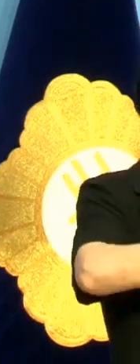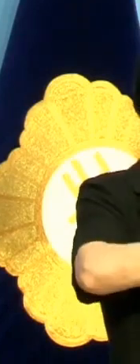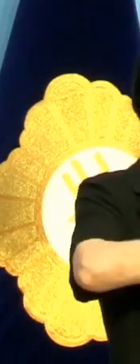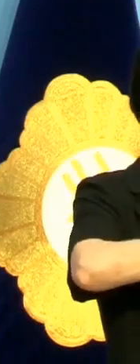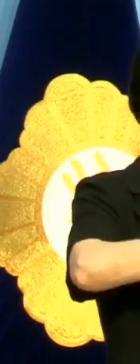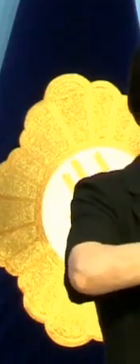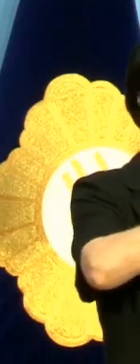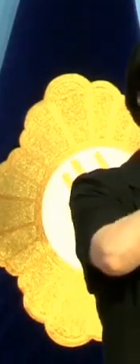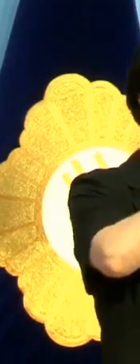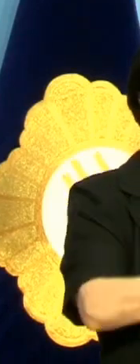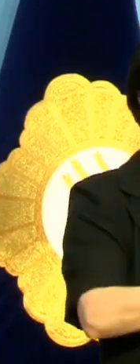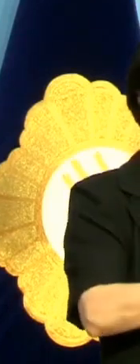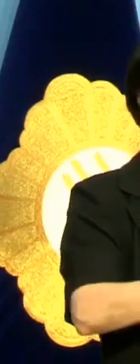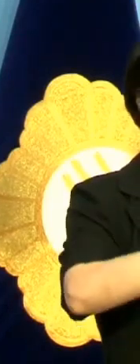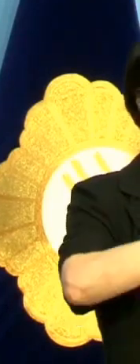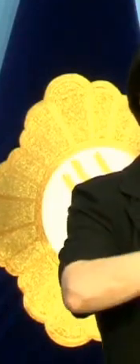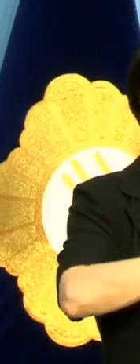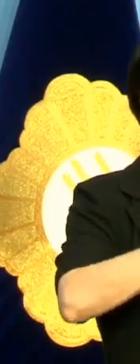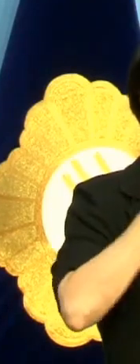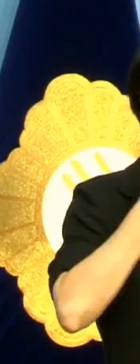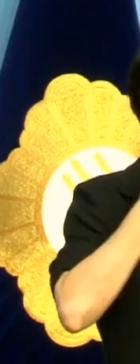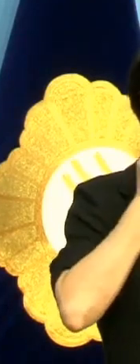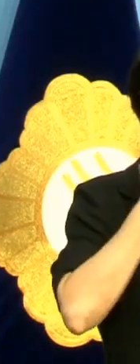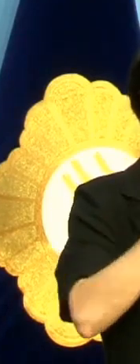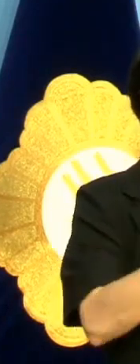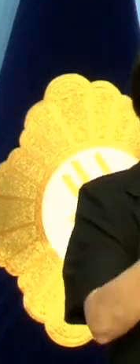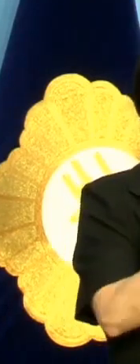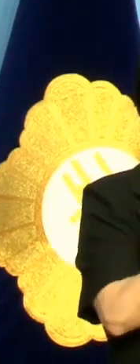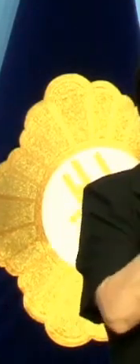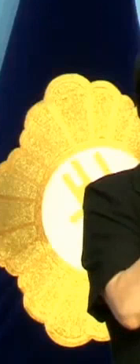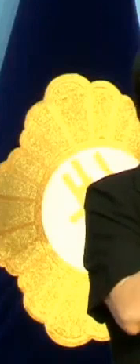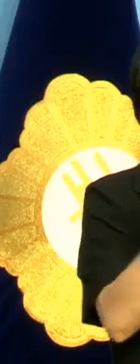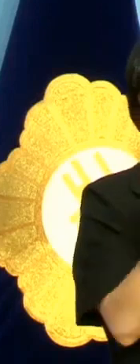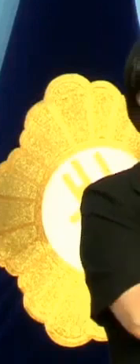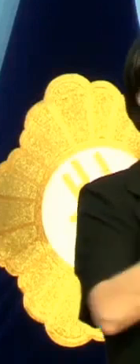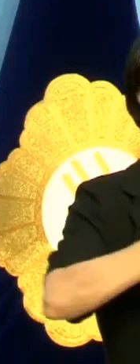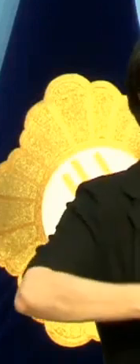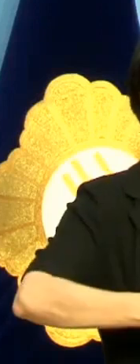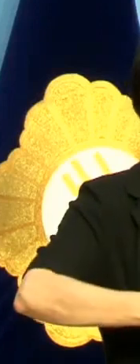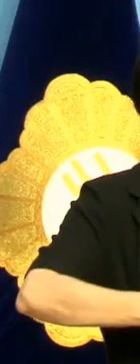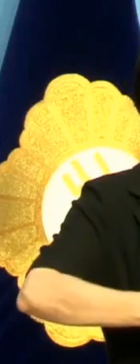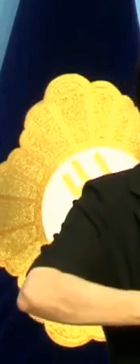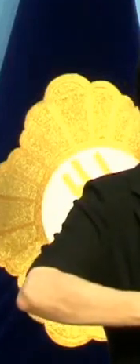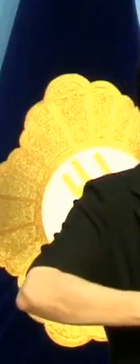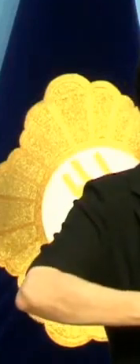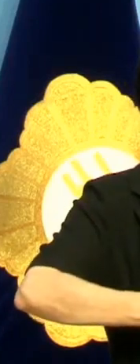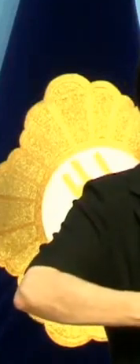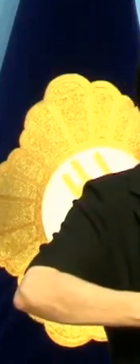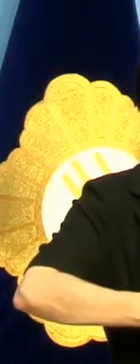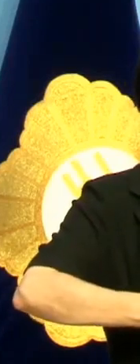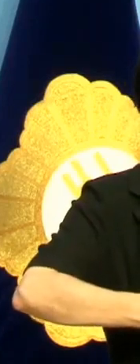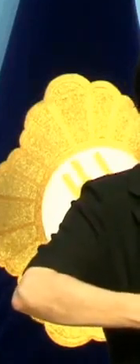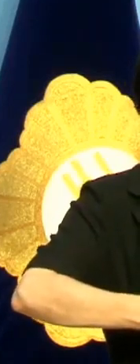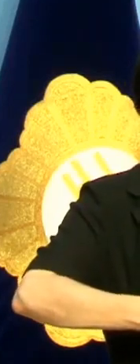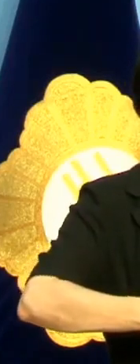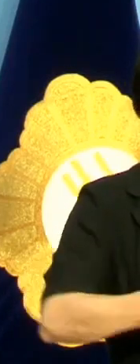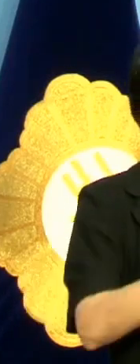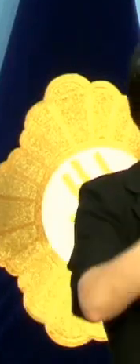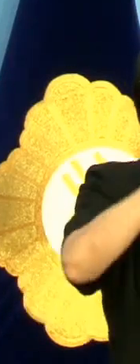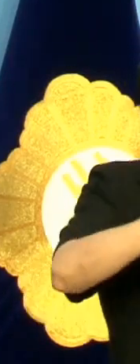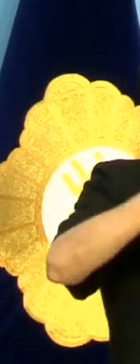계속해서 공개할 수 있도록 하는 개정안이 필요하고 그래서 부축 에는